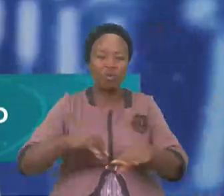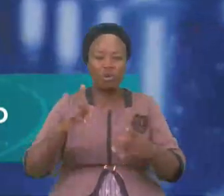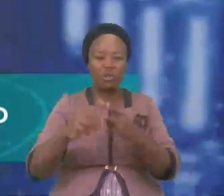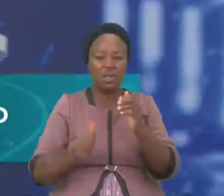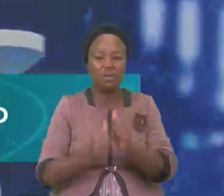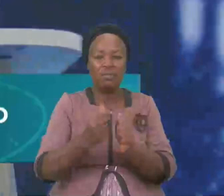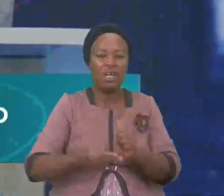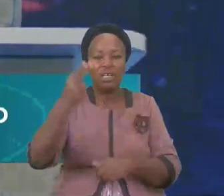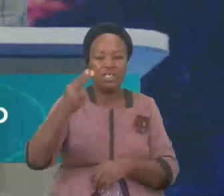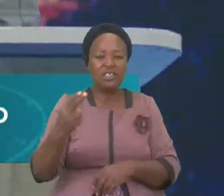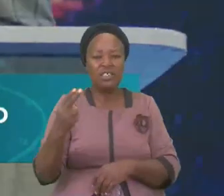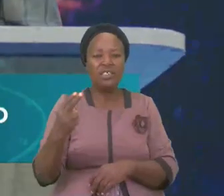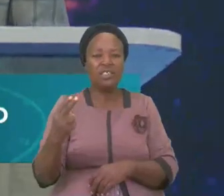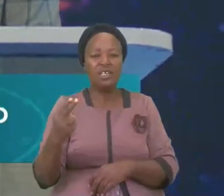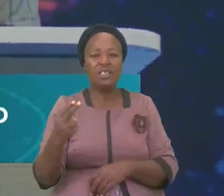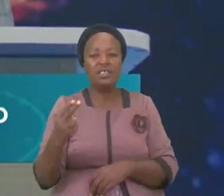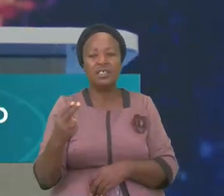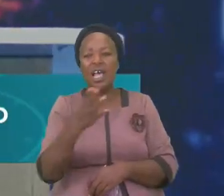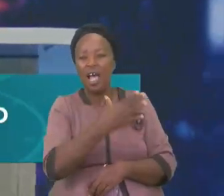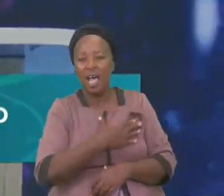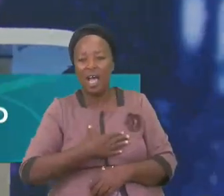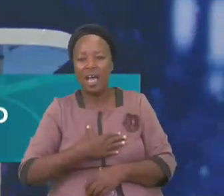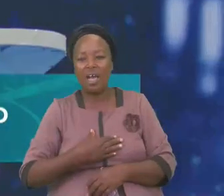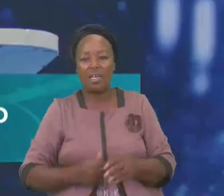à une vie plus élevée et radieuse.